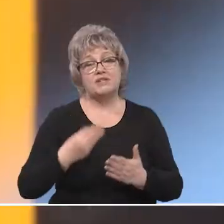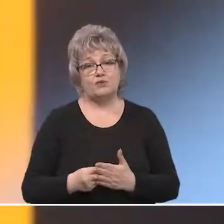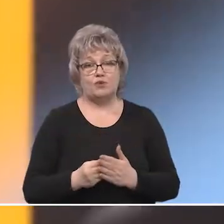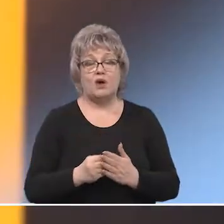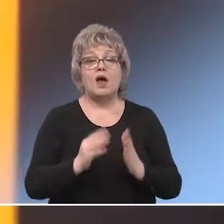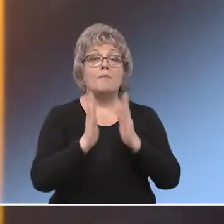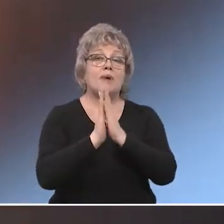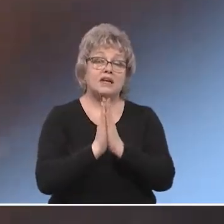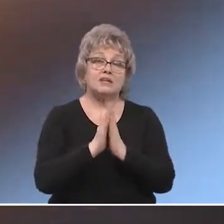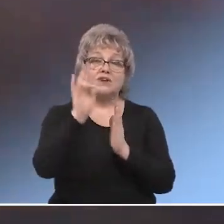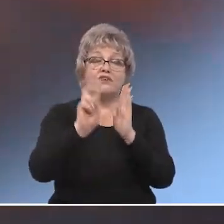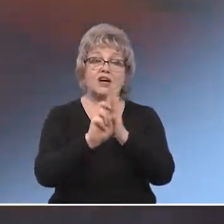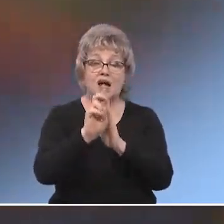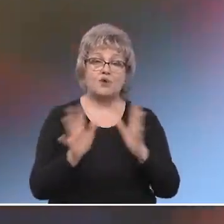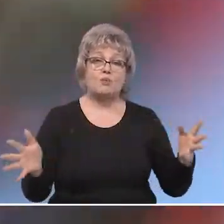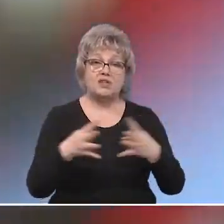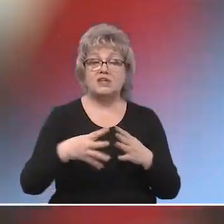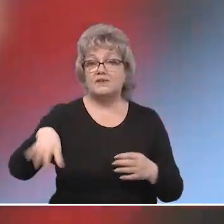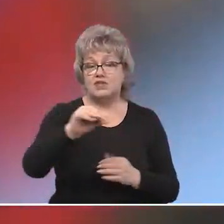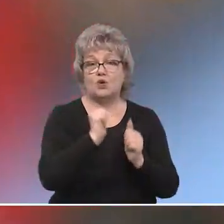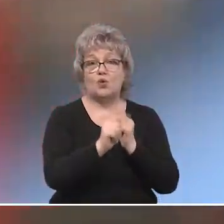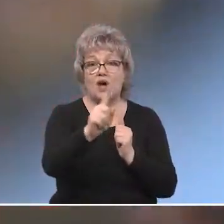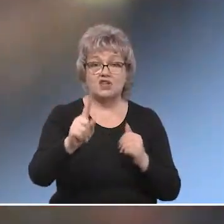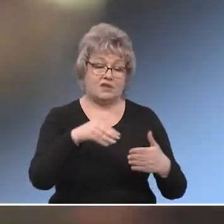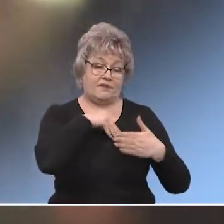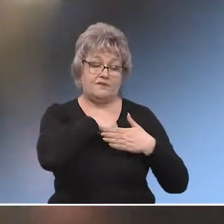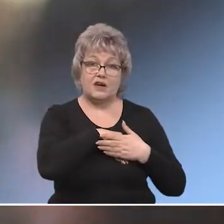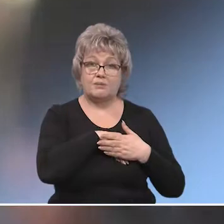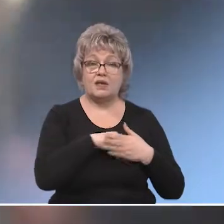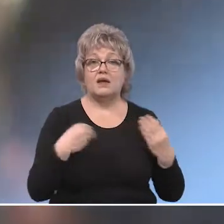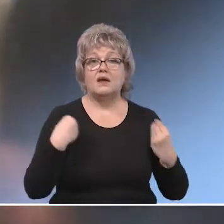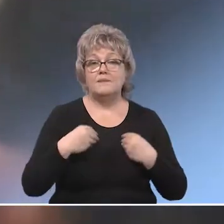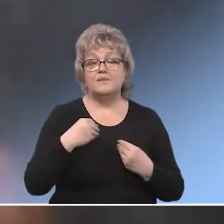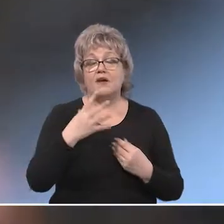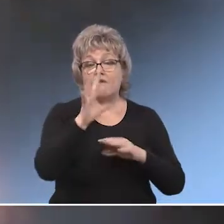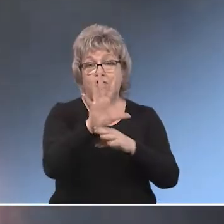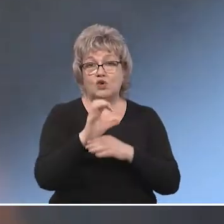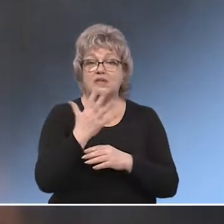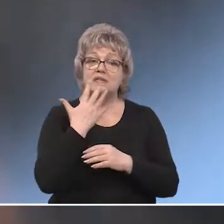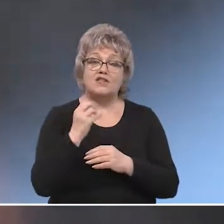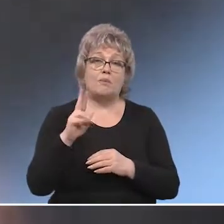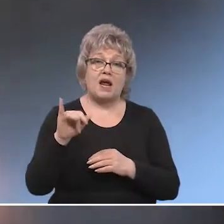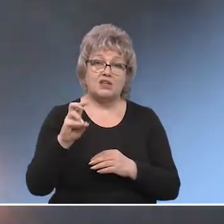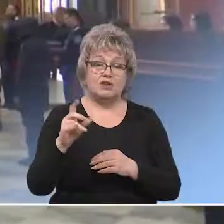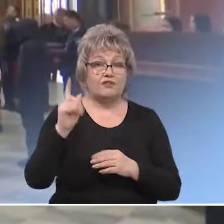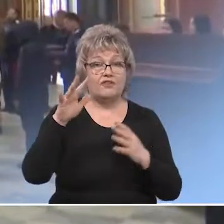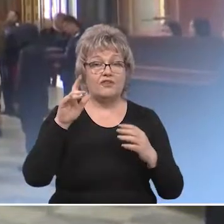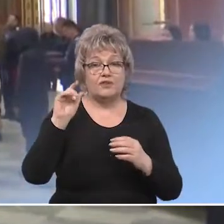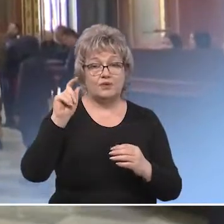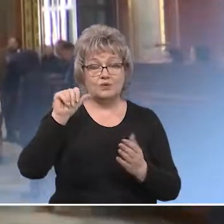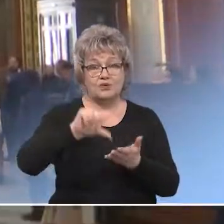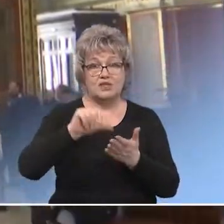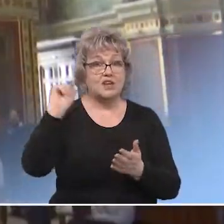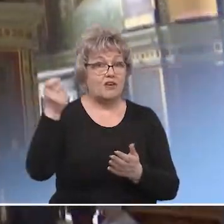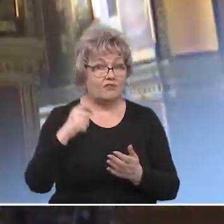по-своему. Молитва в храме объединила всех. У каждого казака в потайном кармане фото дедов и прадедов, ветеранов той войны. С ними,